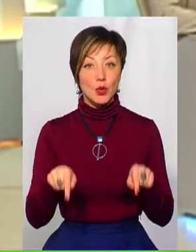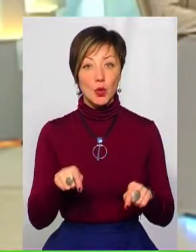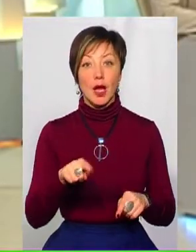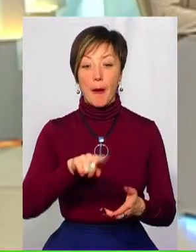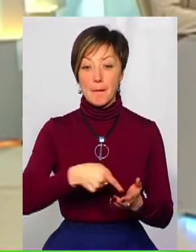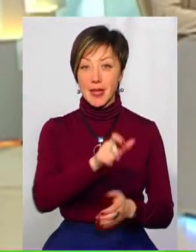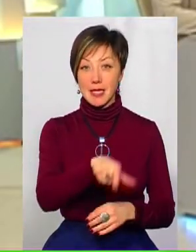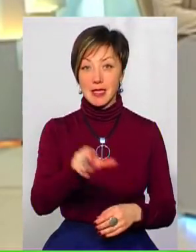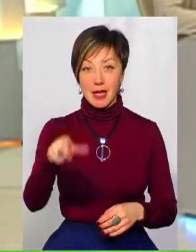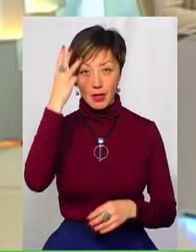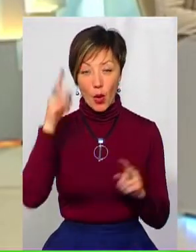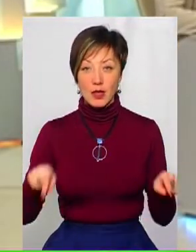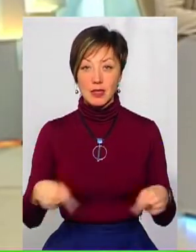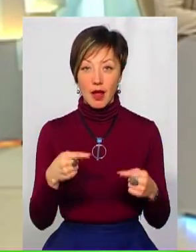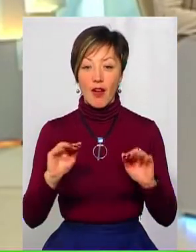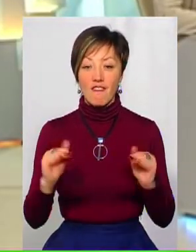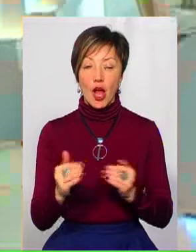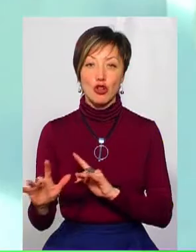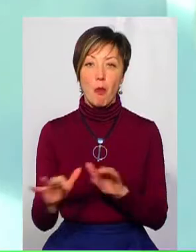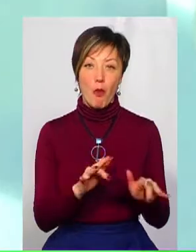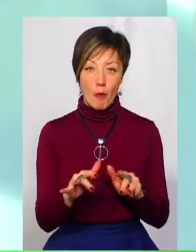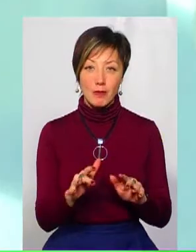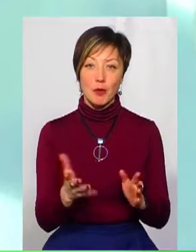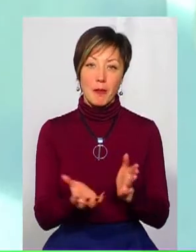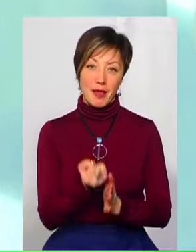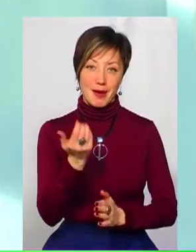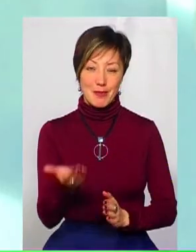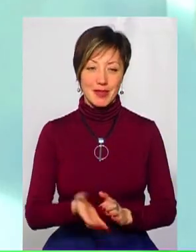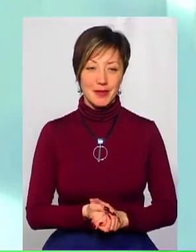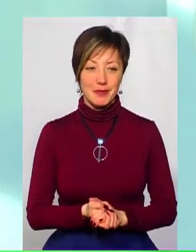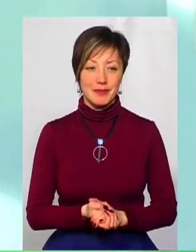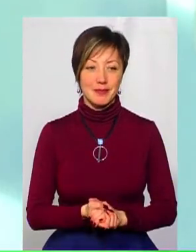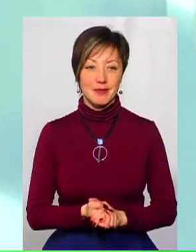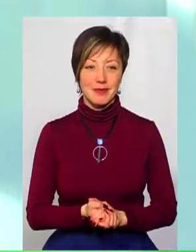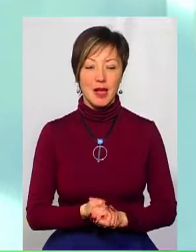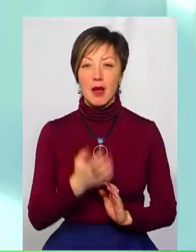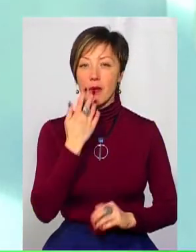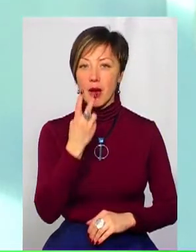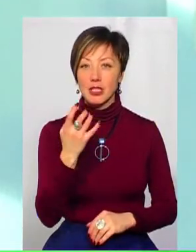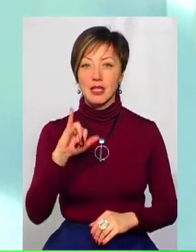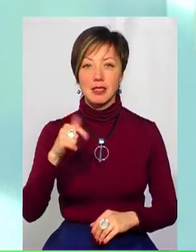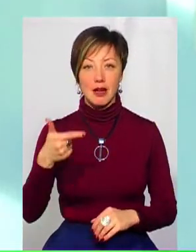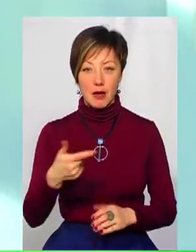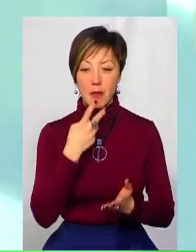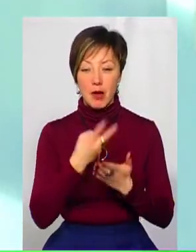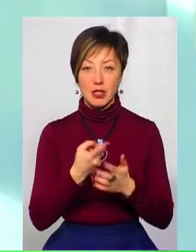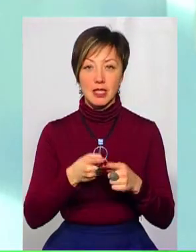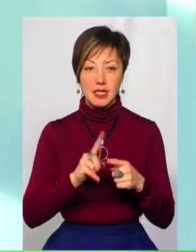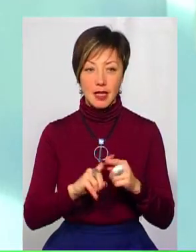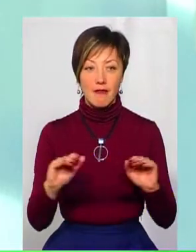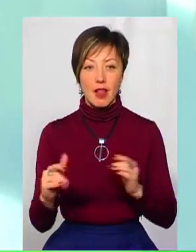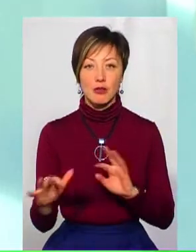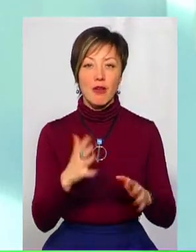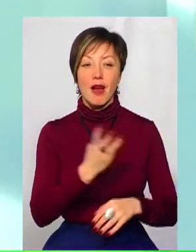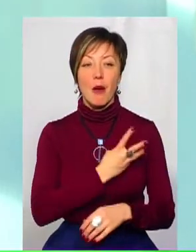містяни організували флешмоб для того, щоб вас підтримувати. Бачу в вашому інстаграмі, що ви його бачили, цей флешмоб. Які